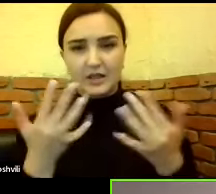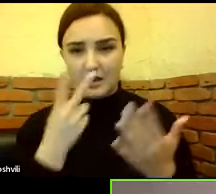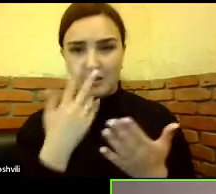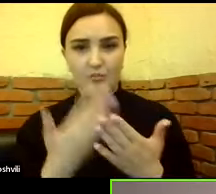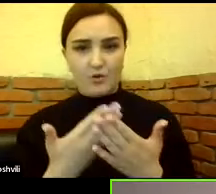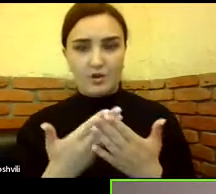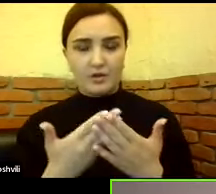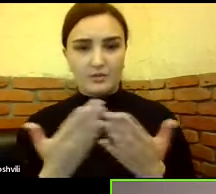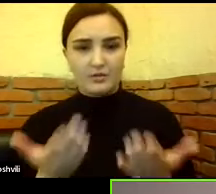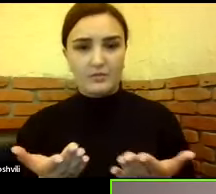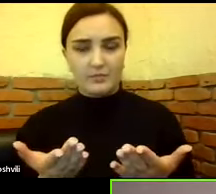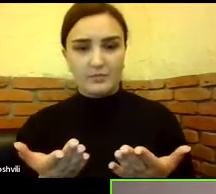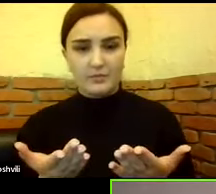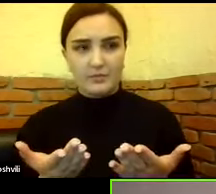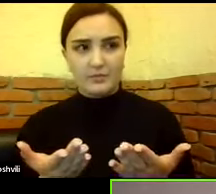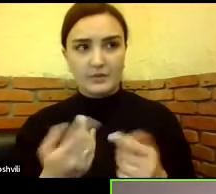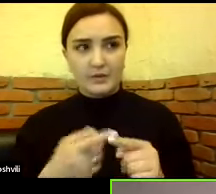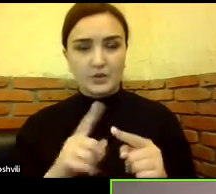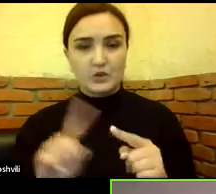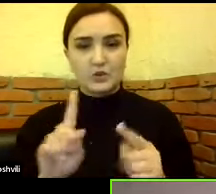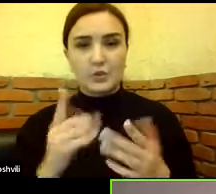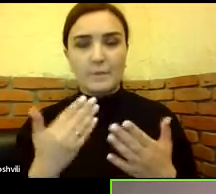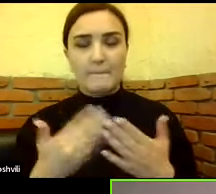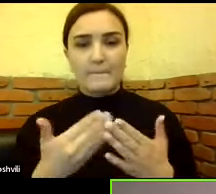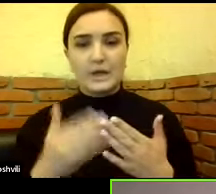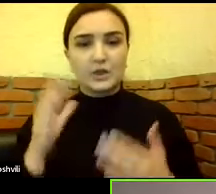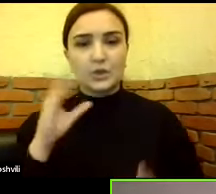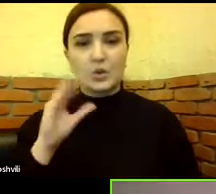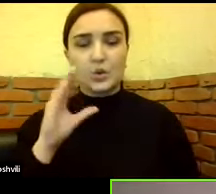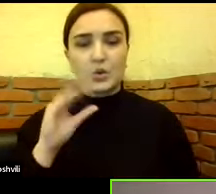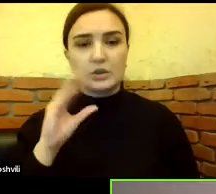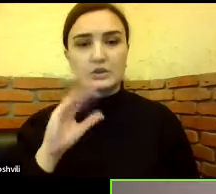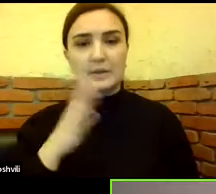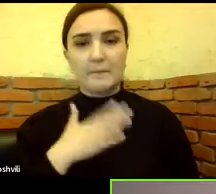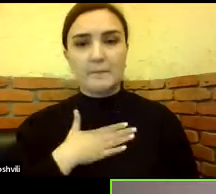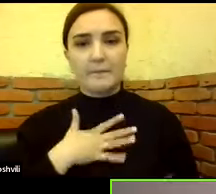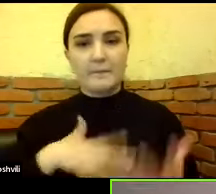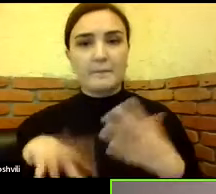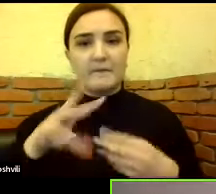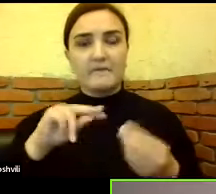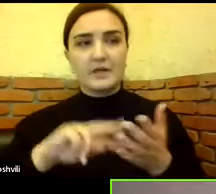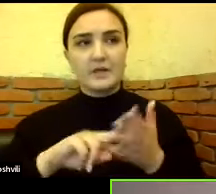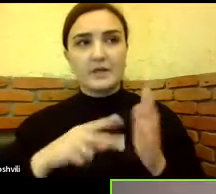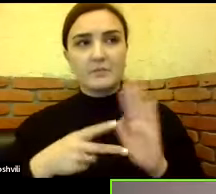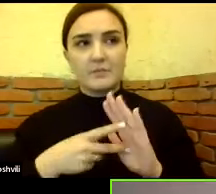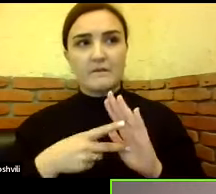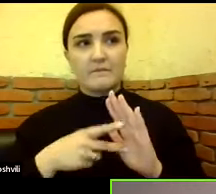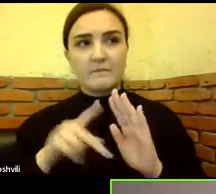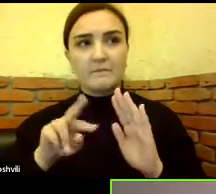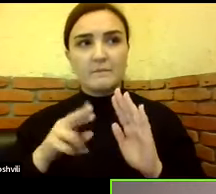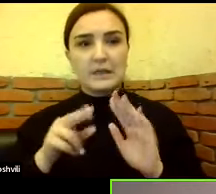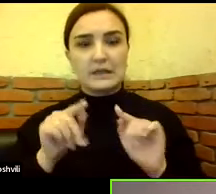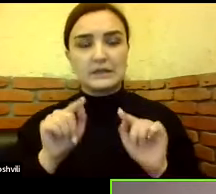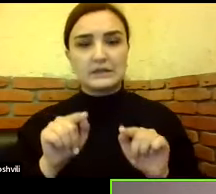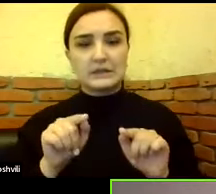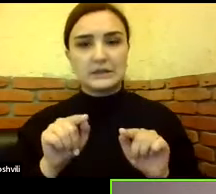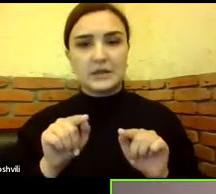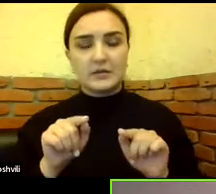რომ მაგალითად, როდესაც მე ვგექმავ, მაგალითად პარასკევს საღამოს წავიდე,